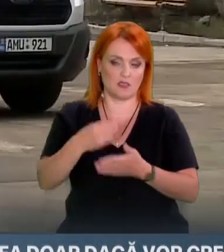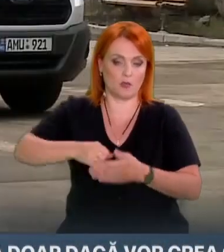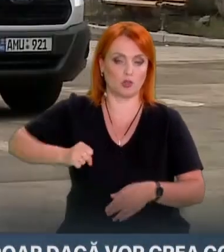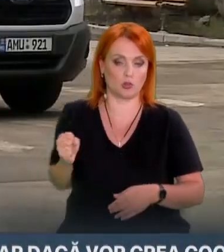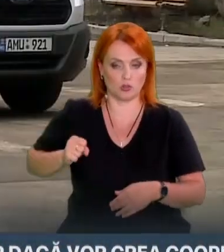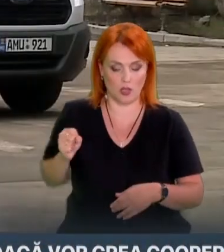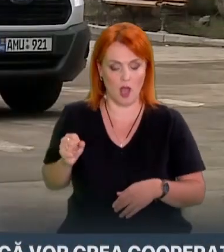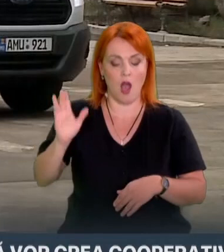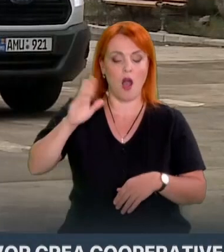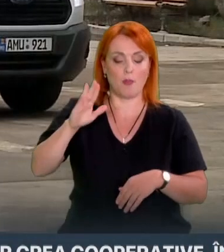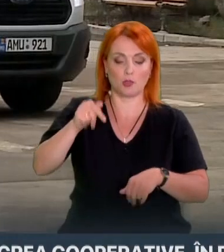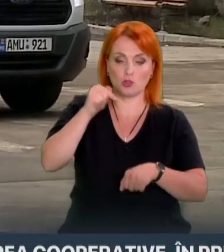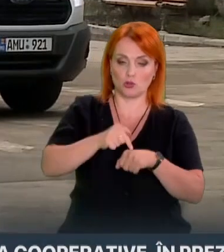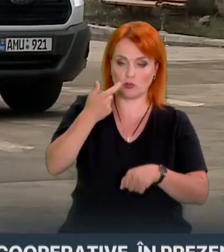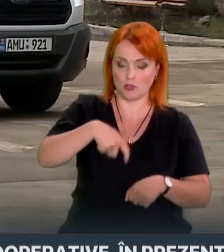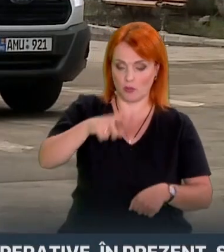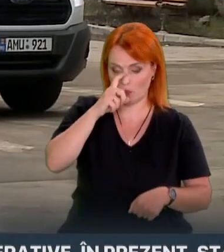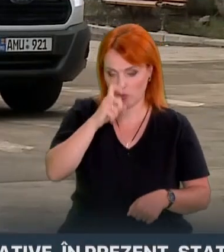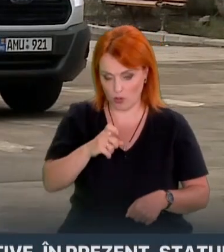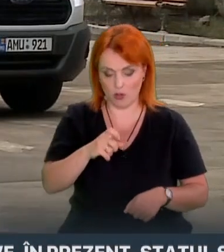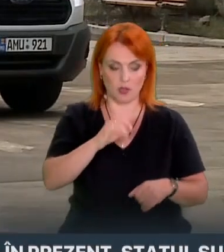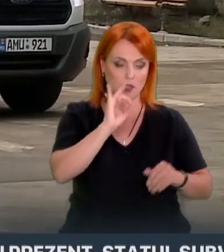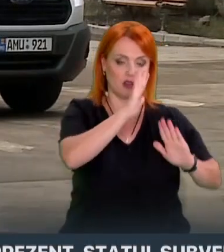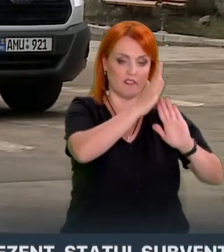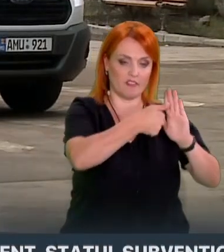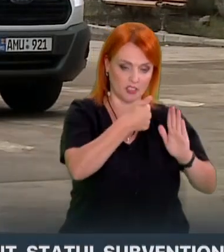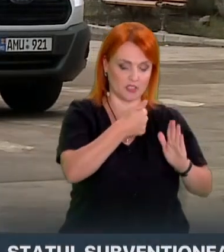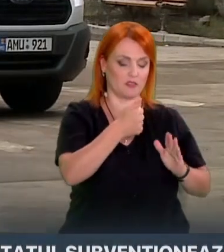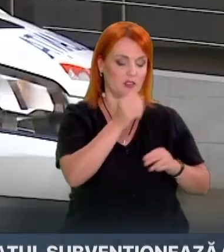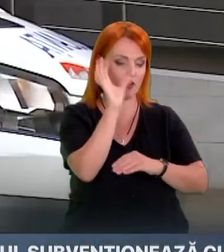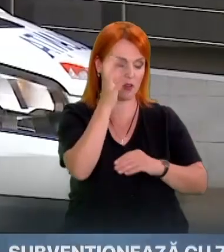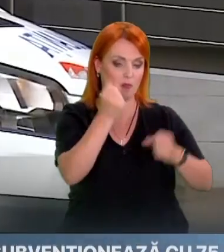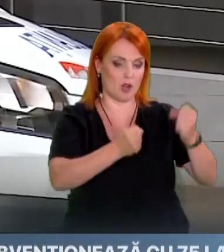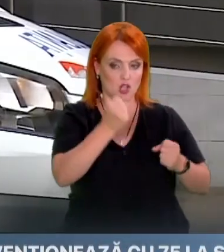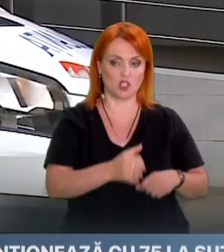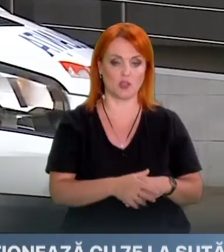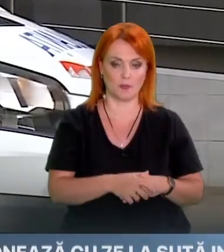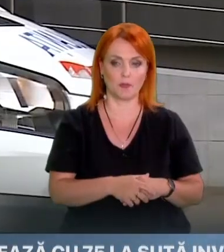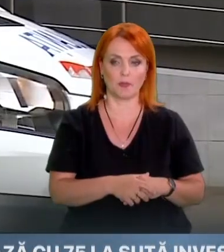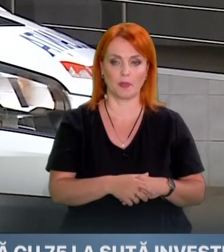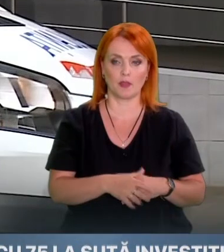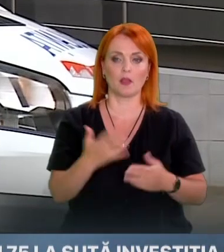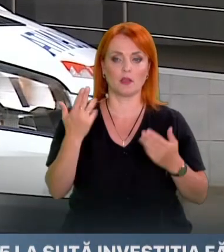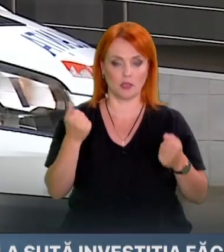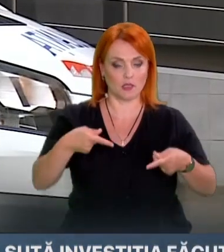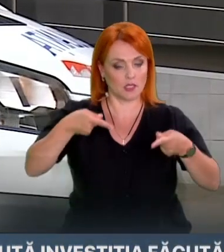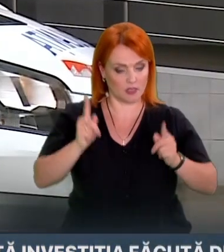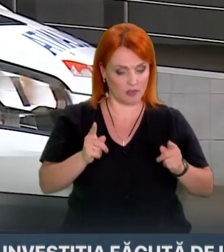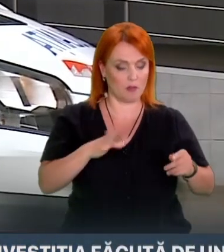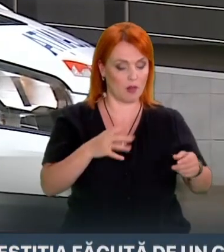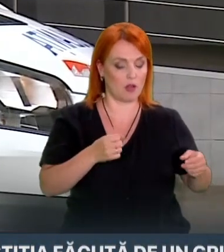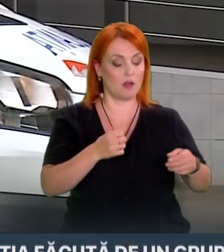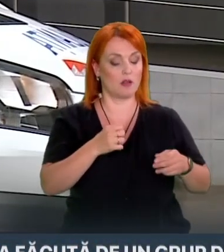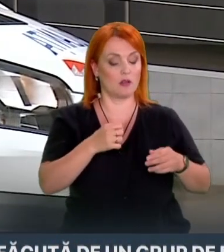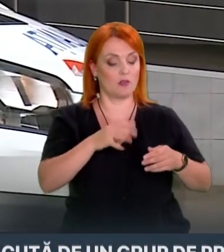făcut rău, acuzând dureri de inimă și a solicitat intervenția ambulanței. Echipa Substației de Asistență Medicală Urgentă